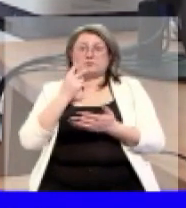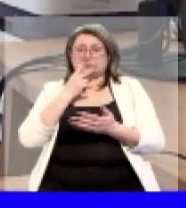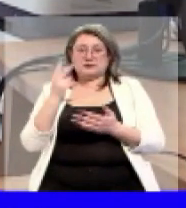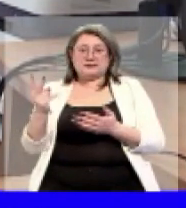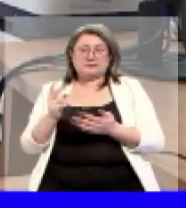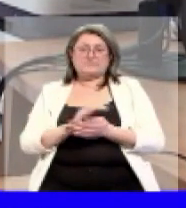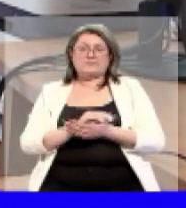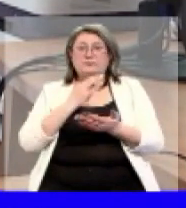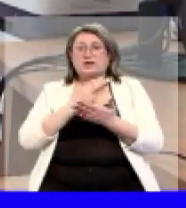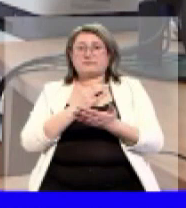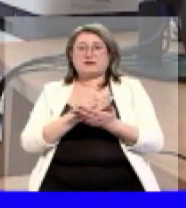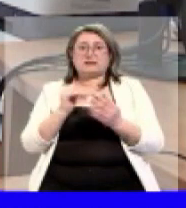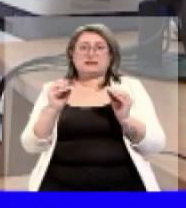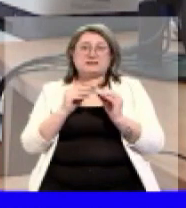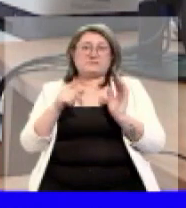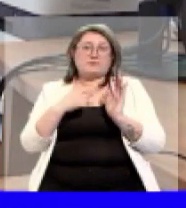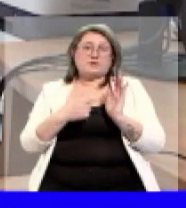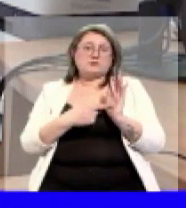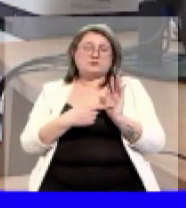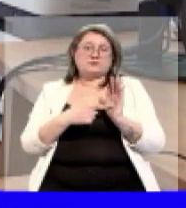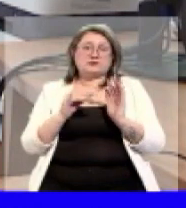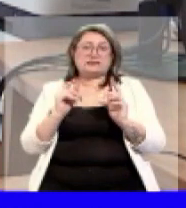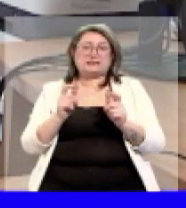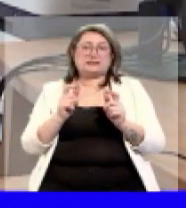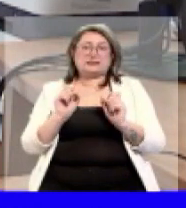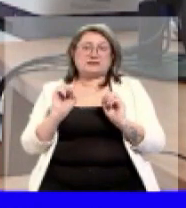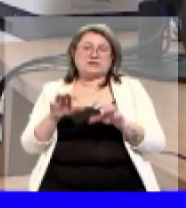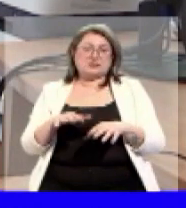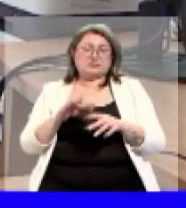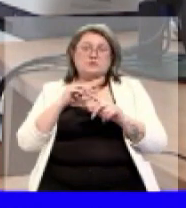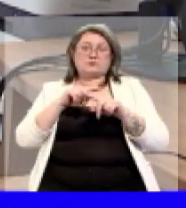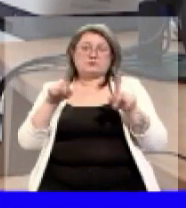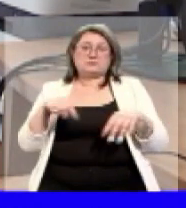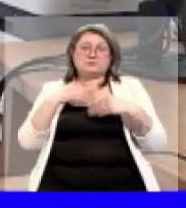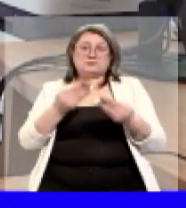ең бірінші онлайн сабақтарды өтіп, YouTube арқылы қарау керек.